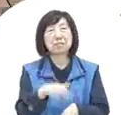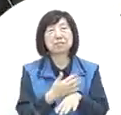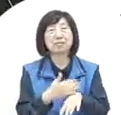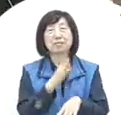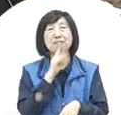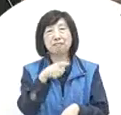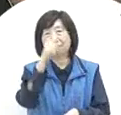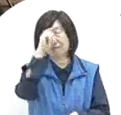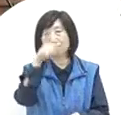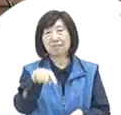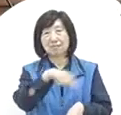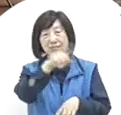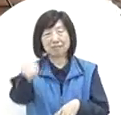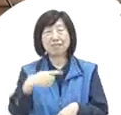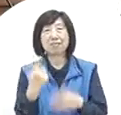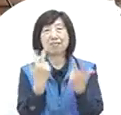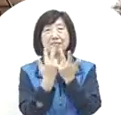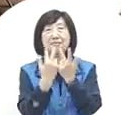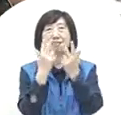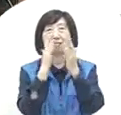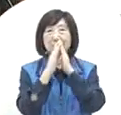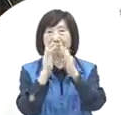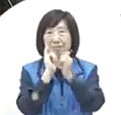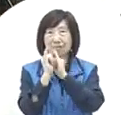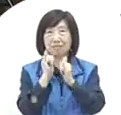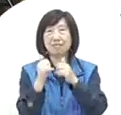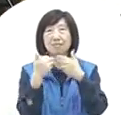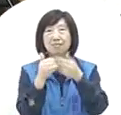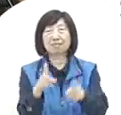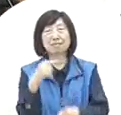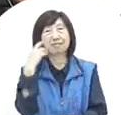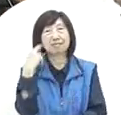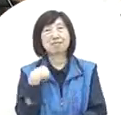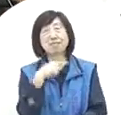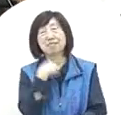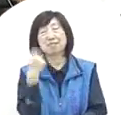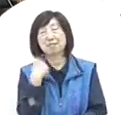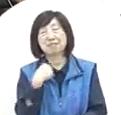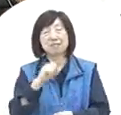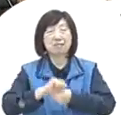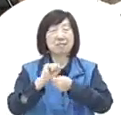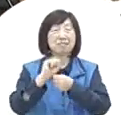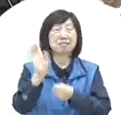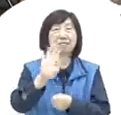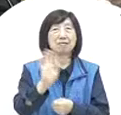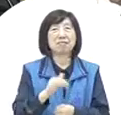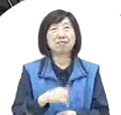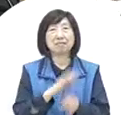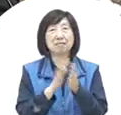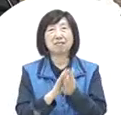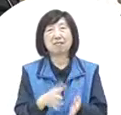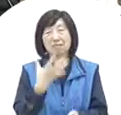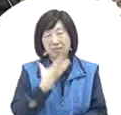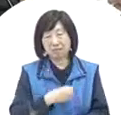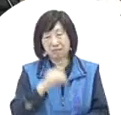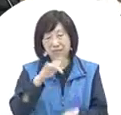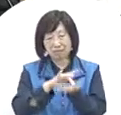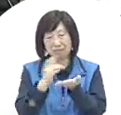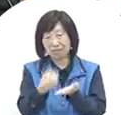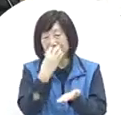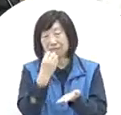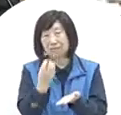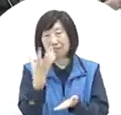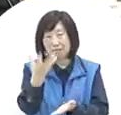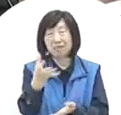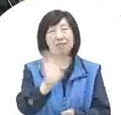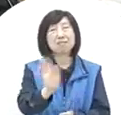希望大家都新北市民可以不要有这么高的自杀率，不要有这么多的抗忧郁症的使用药数，我们来